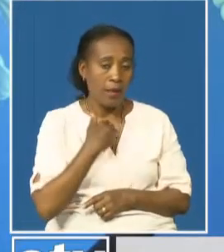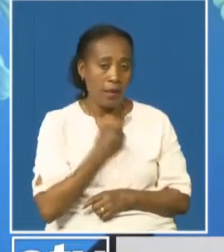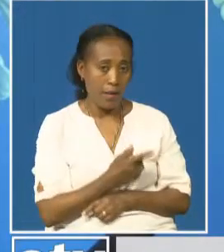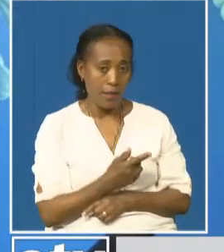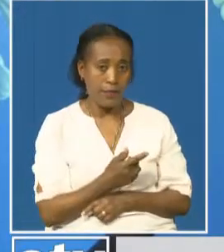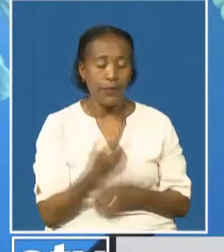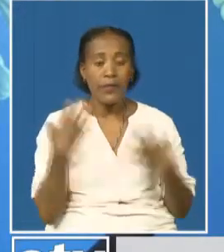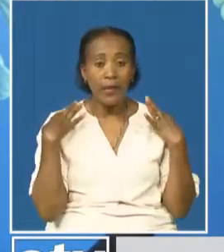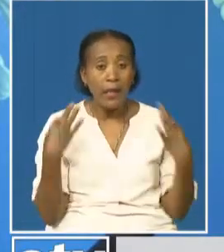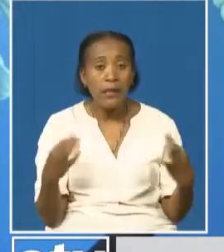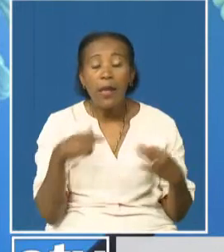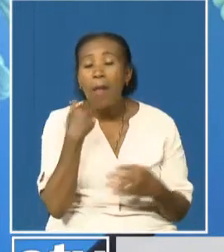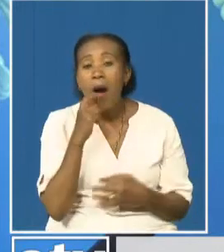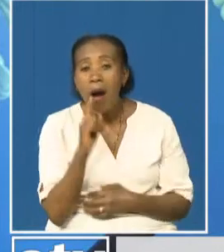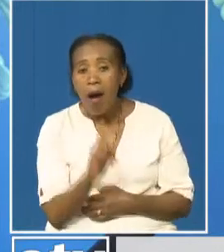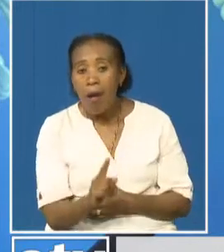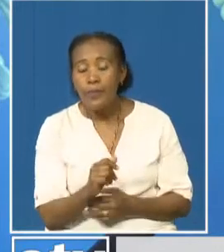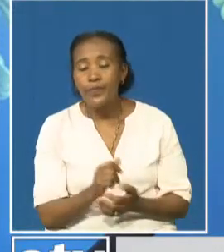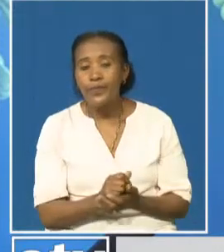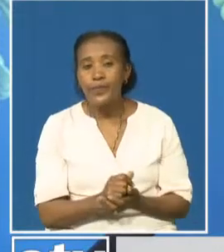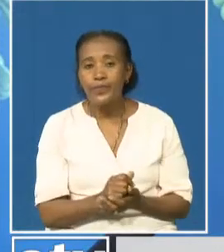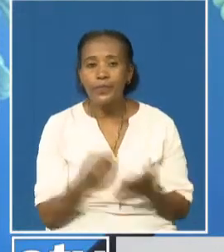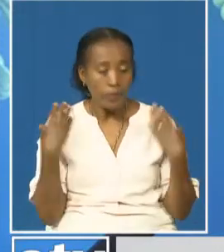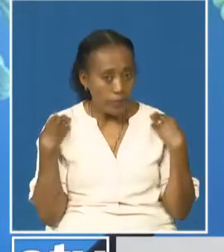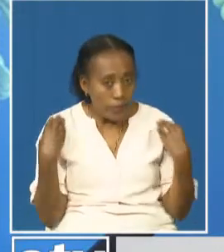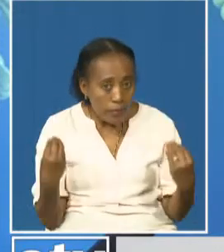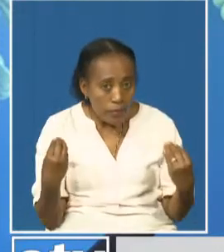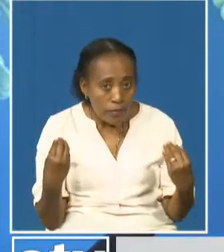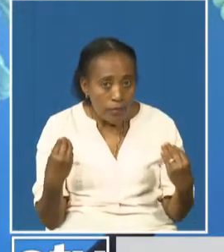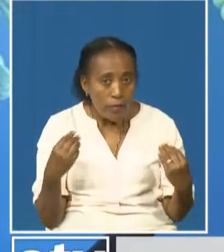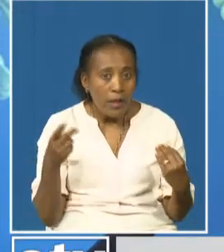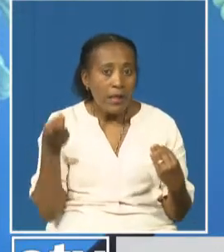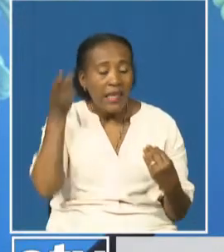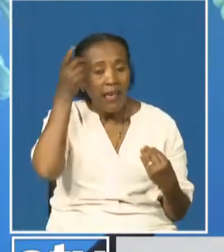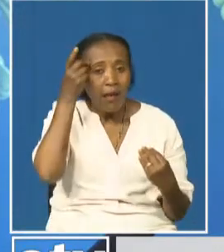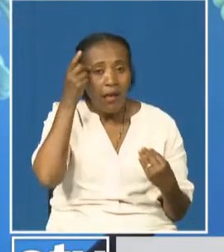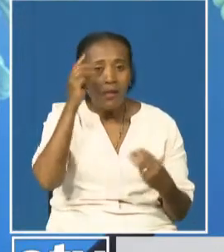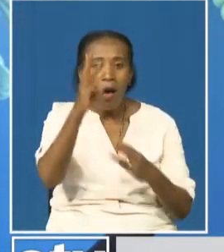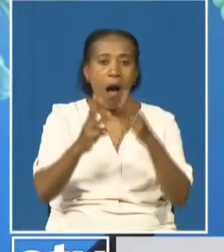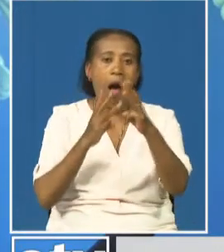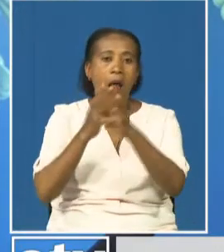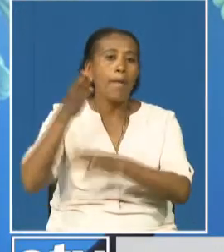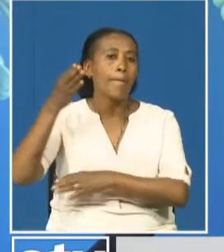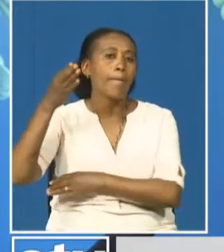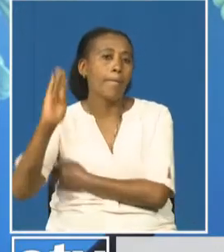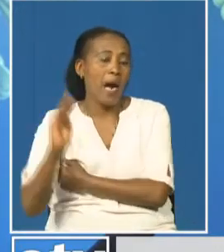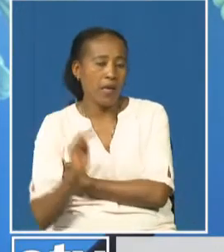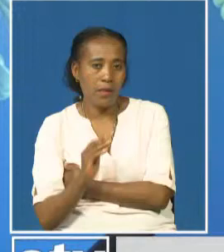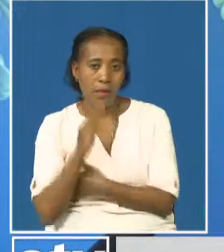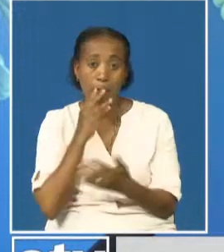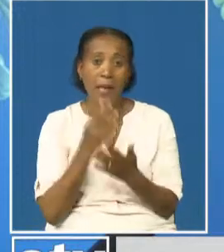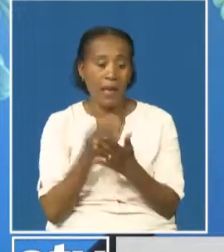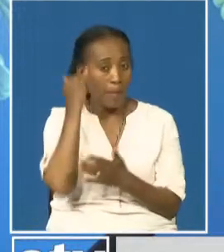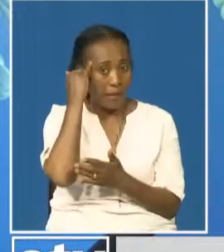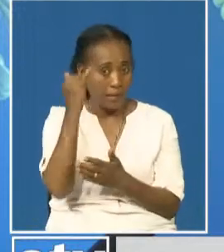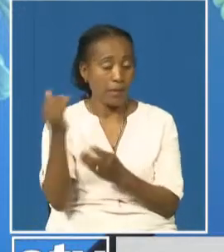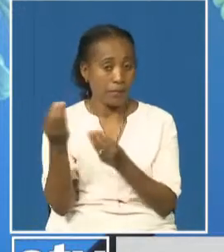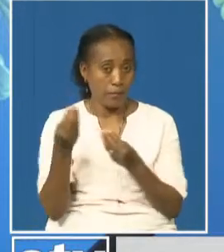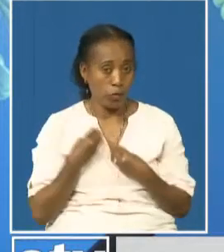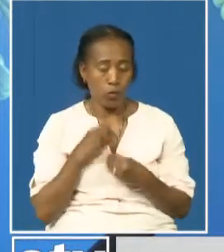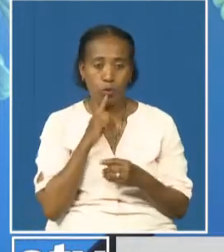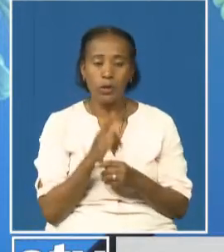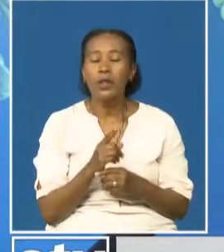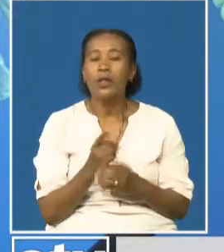አድማጫችን አለ። ጤና ስጥልን፣ ማንም በል። ጤና ስጥልኝ፣ ሉቃስ እባላለሁ ከአለም ባንክ ነው። መልካም፣ እስቲ ሀሳቦትን ያካፍሉን።